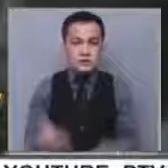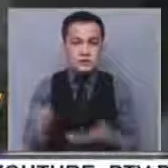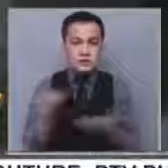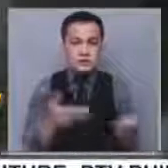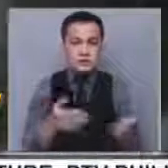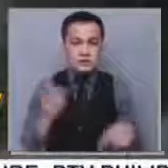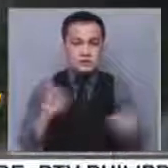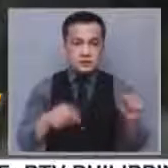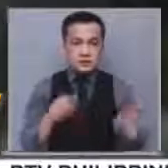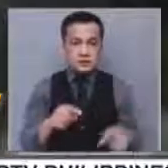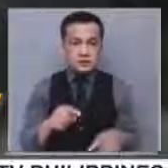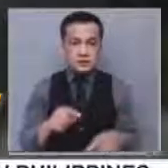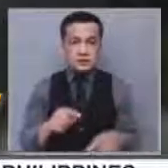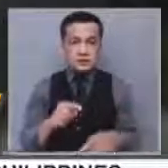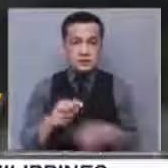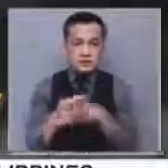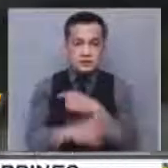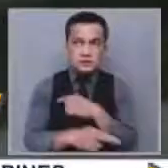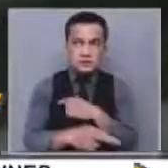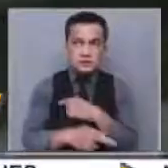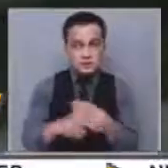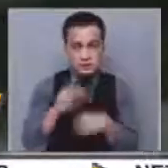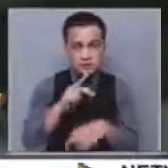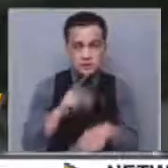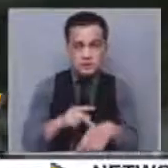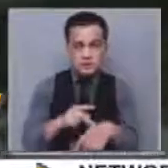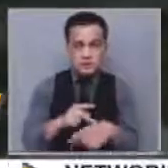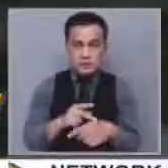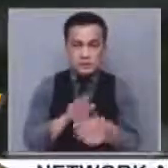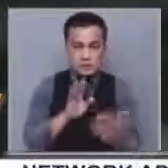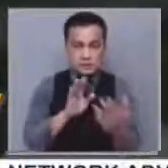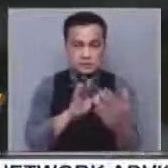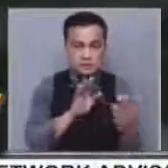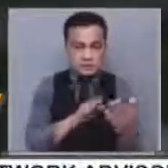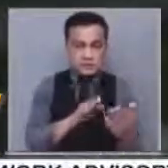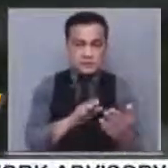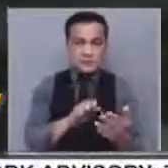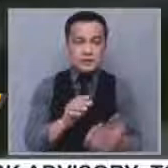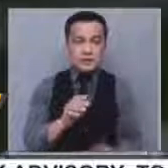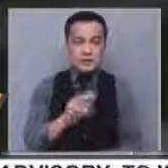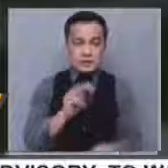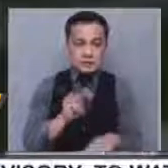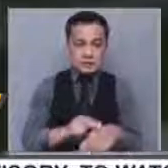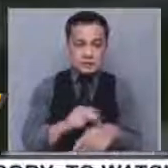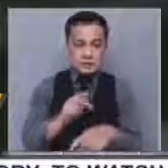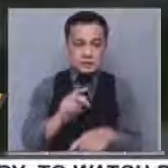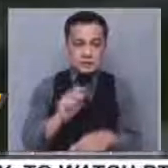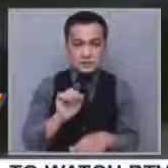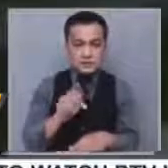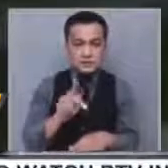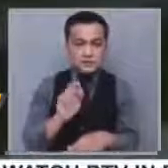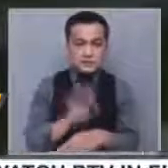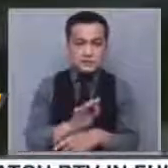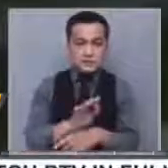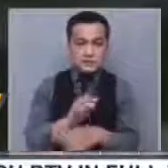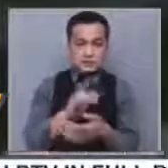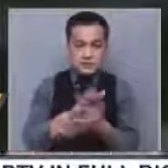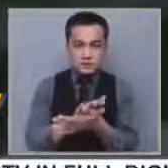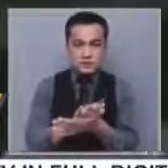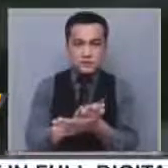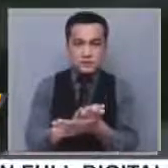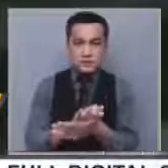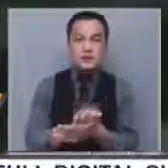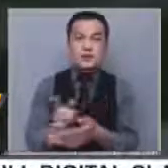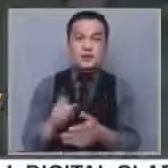bansa. Sinalubong ito ng mga kawani ng National Task Force Against COVID-19 at kinatawan mula sa Embahada ng